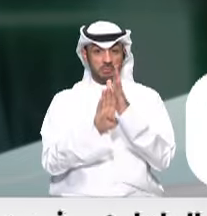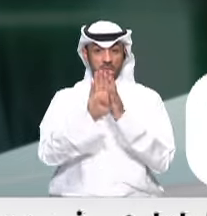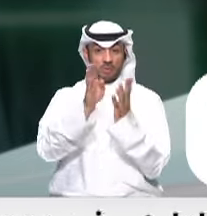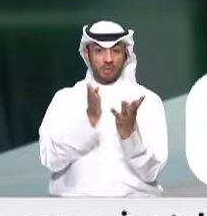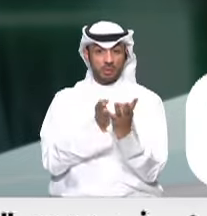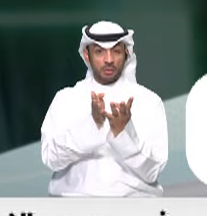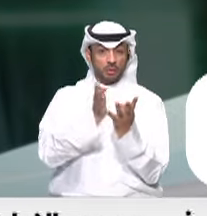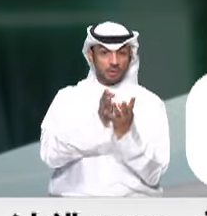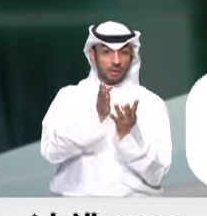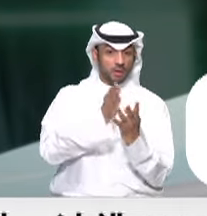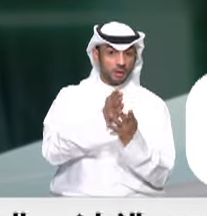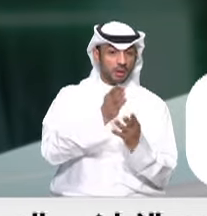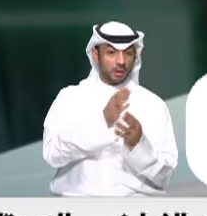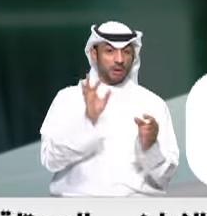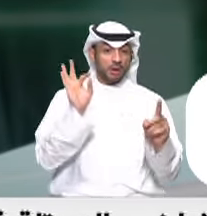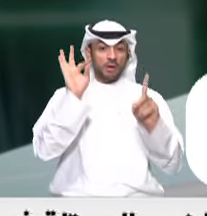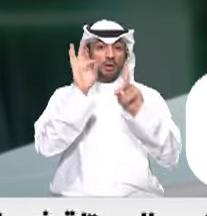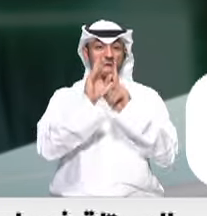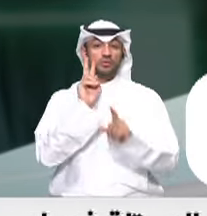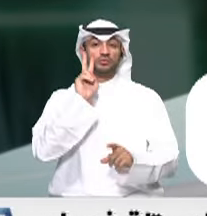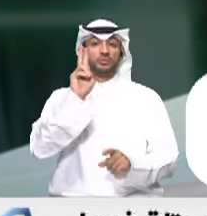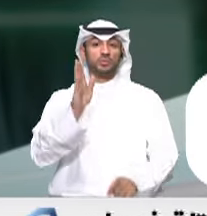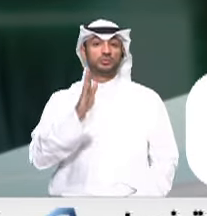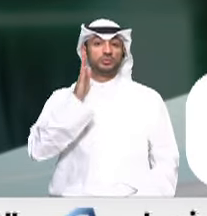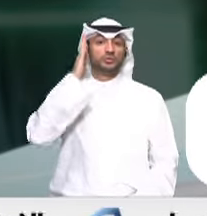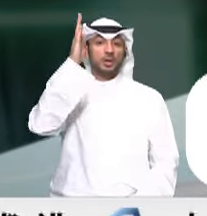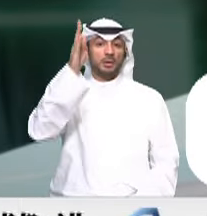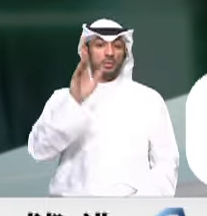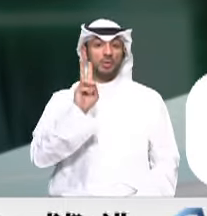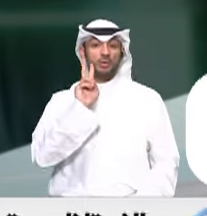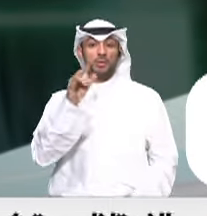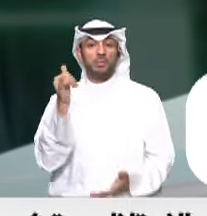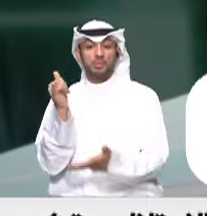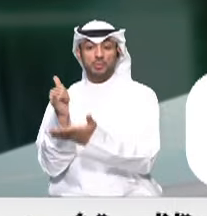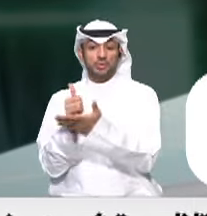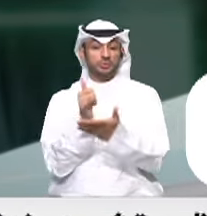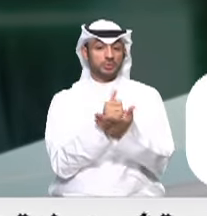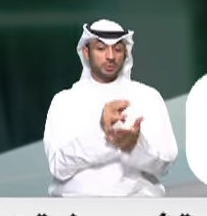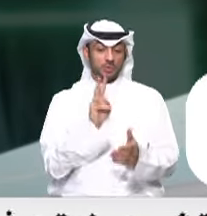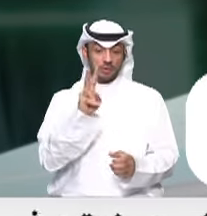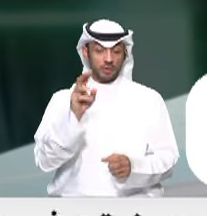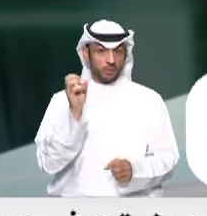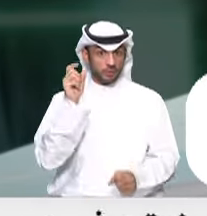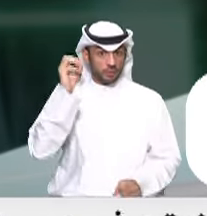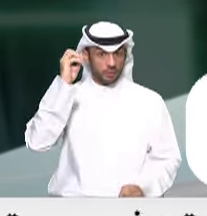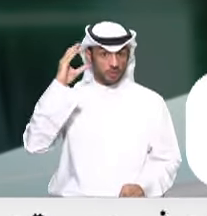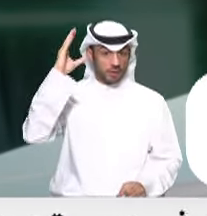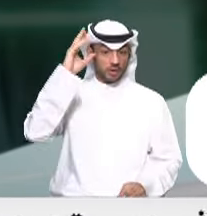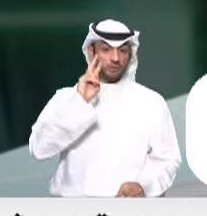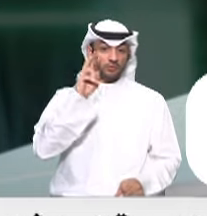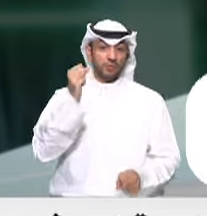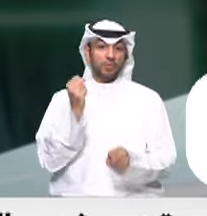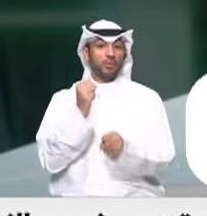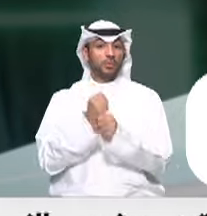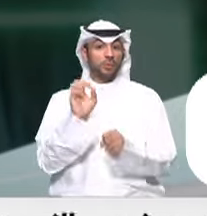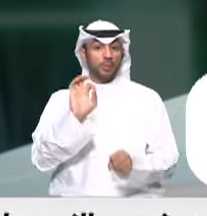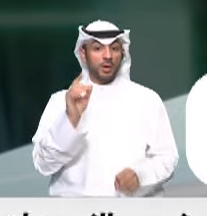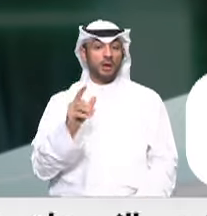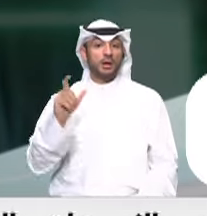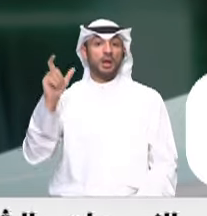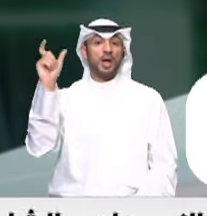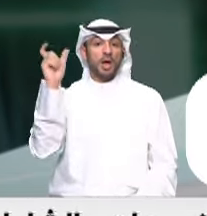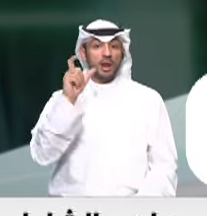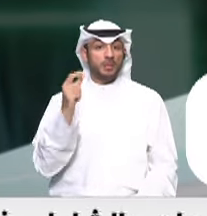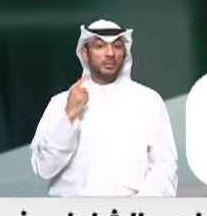مسبوقة وبمستهدفات رؤية طموحة لقيادتها الرشيدة في مختلف الصعد المحلية والعربية